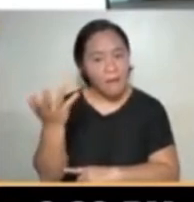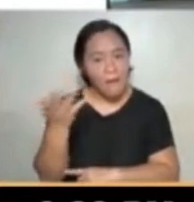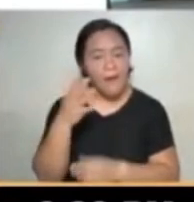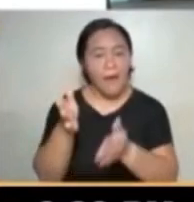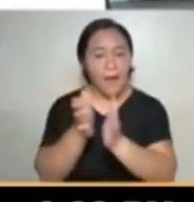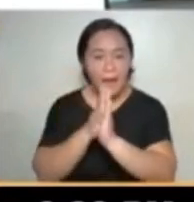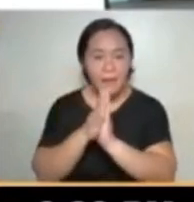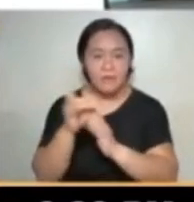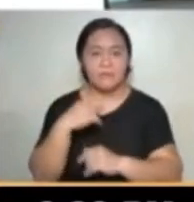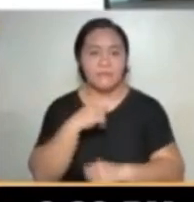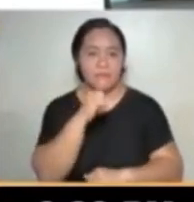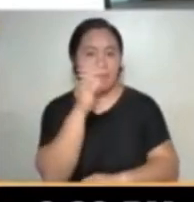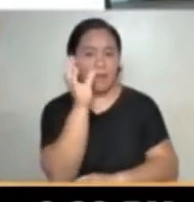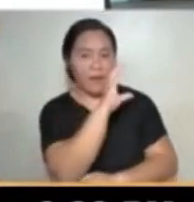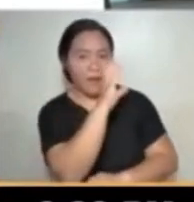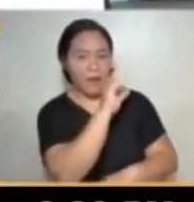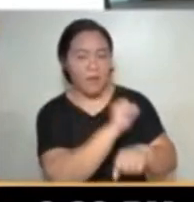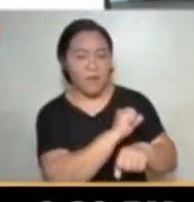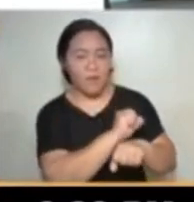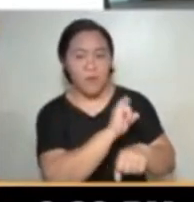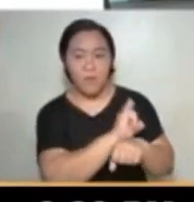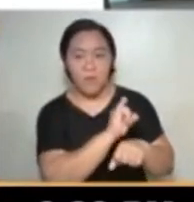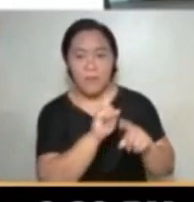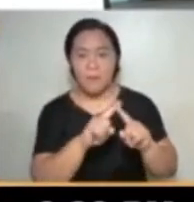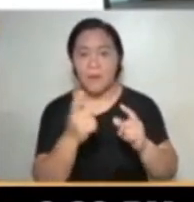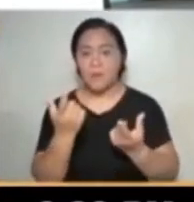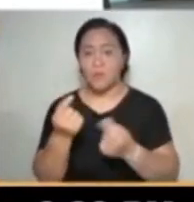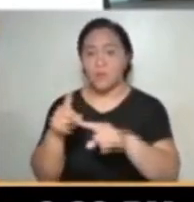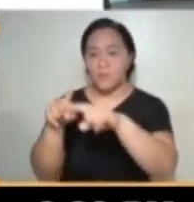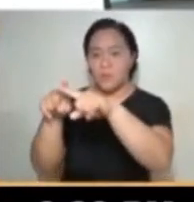trabaho at magsipag Ano po ang inyong reakson